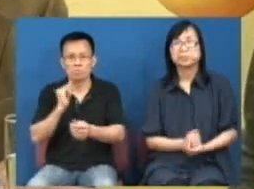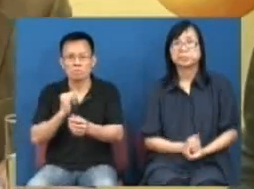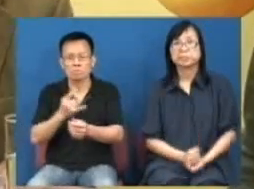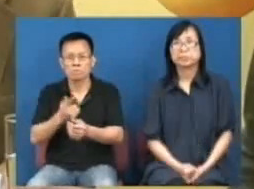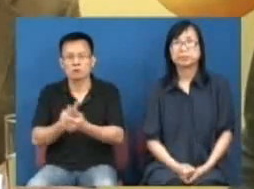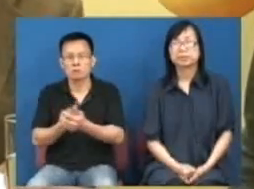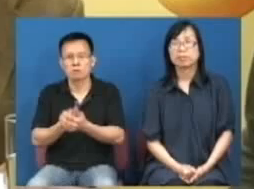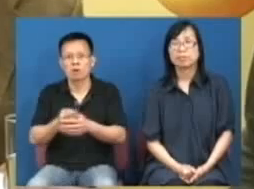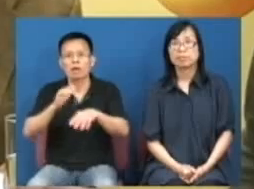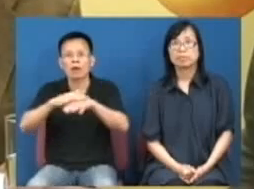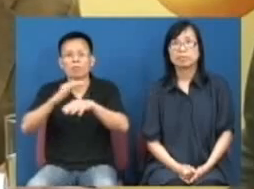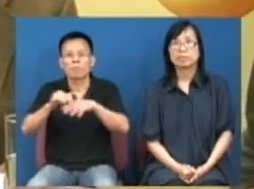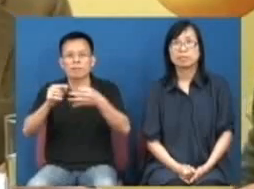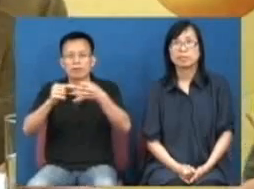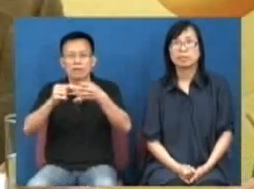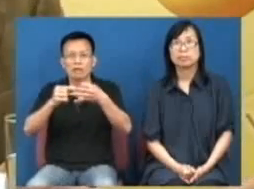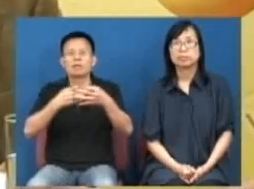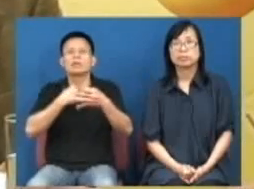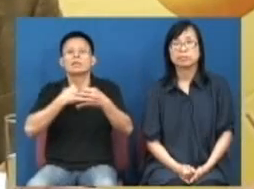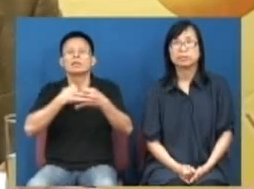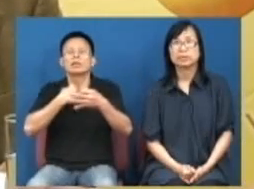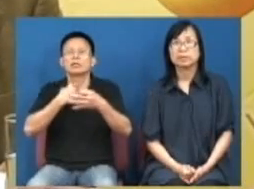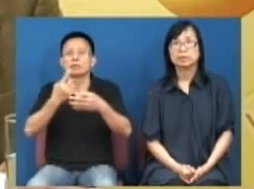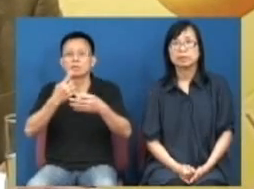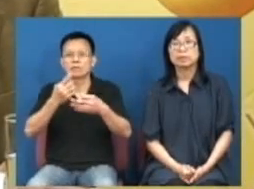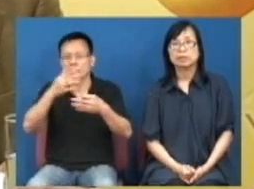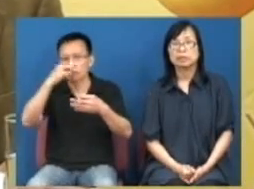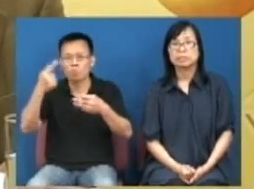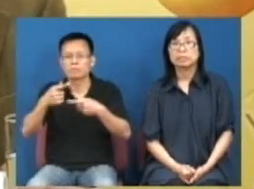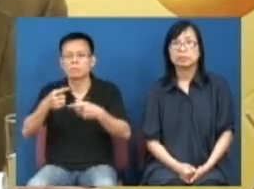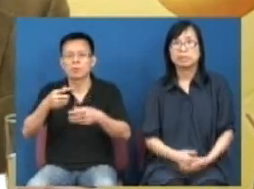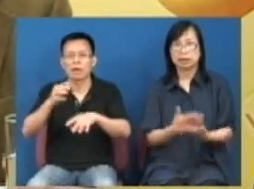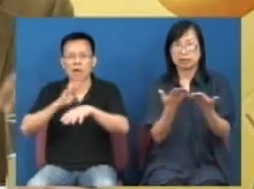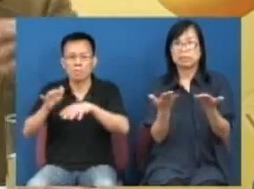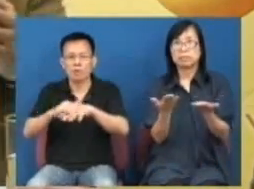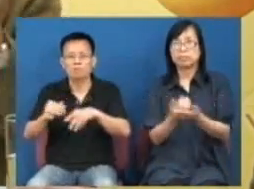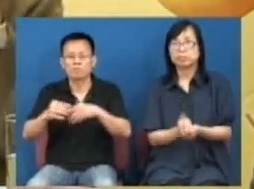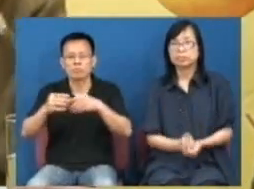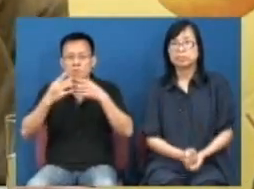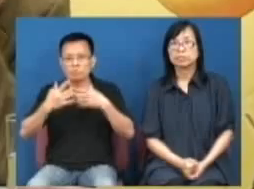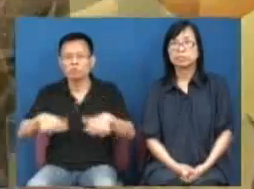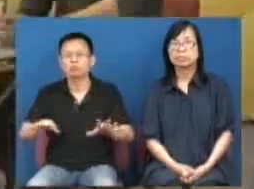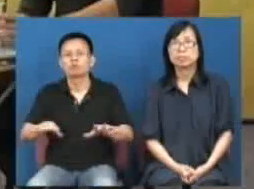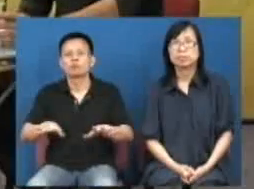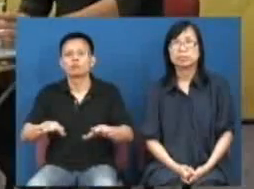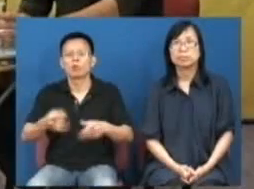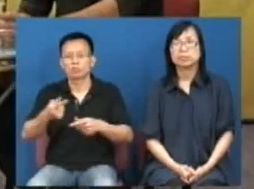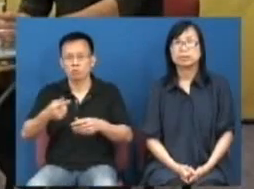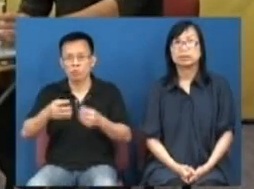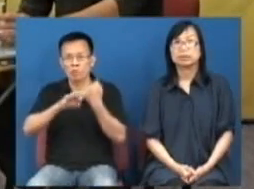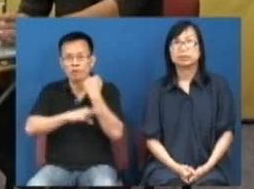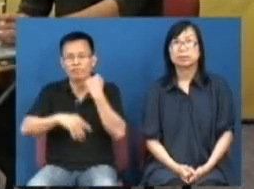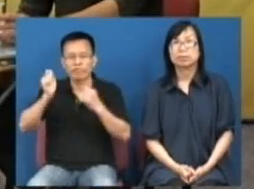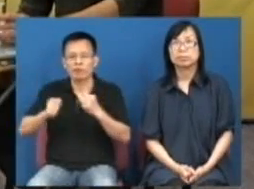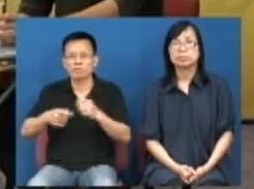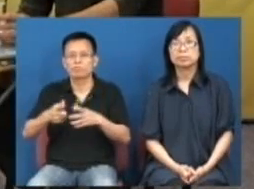噶啦。 啊，啱啱啊，譚香文啊，先至甩身啫嘛。 係咯。啊，你話幾大鑊？ 用翻法官嗰個裁決就